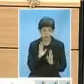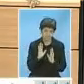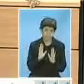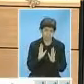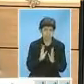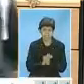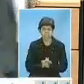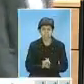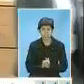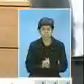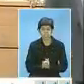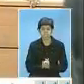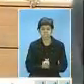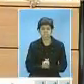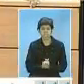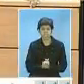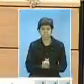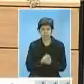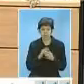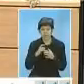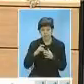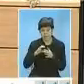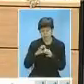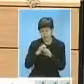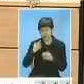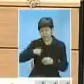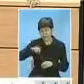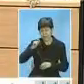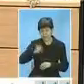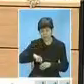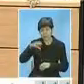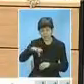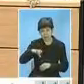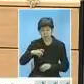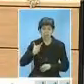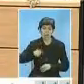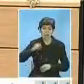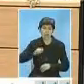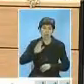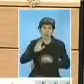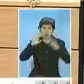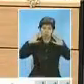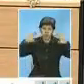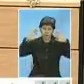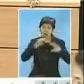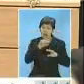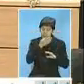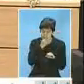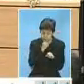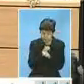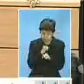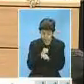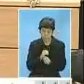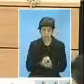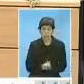ากเกี่ยวกับศาลและอัยการเพราะอยู่ในสายงานอาชีพและความเข้า